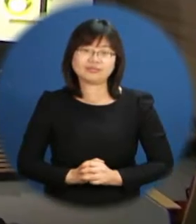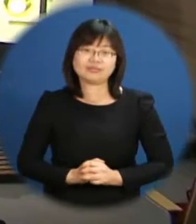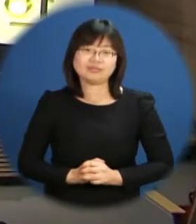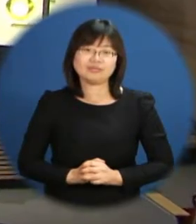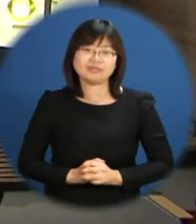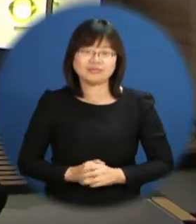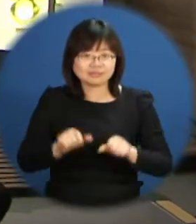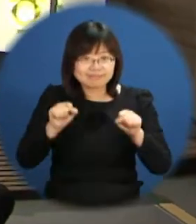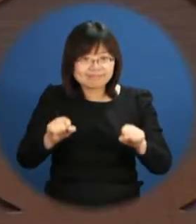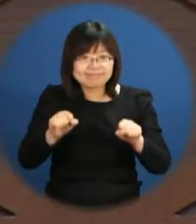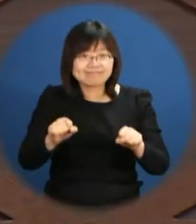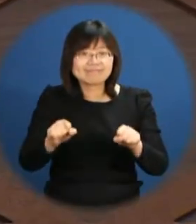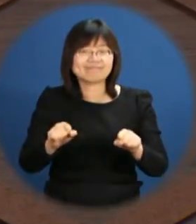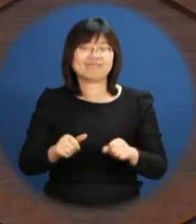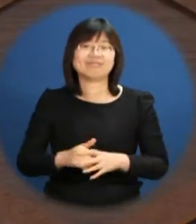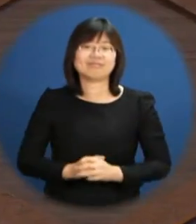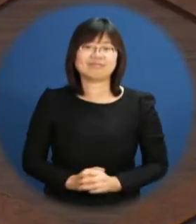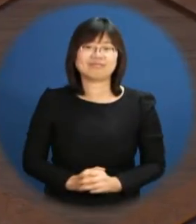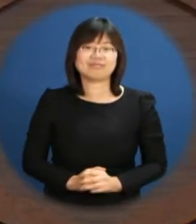싶네요 예